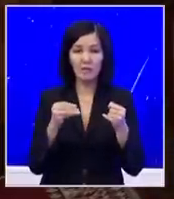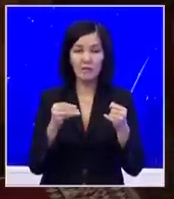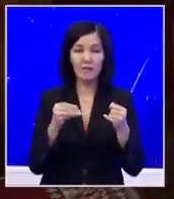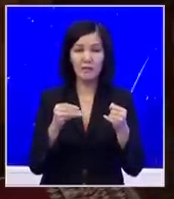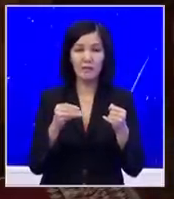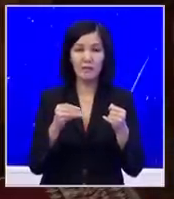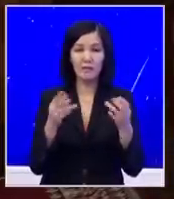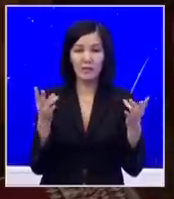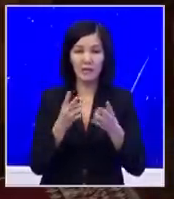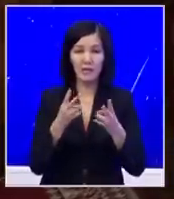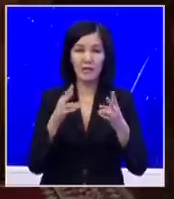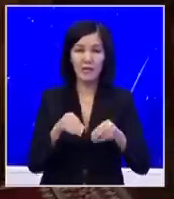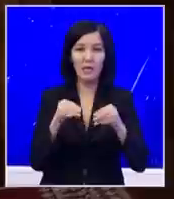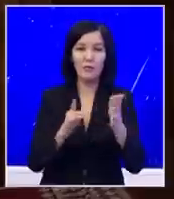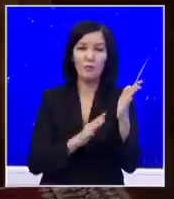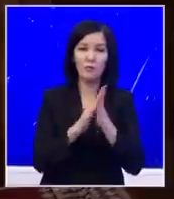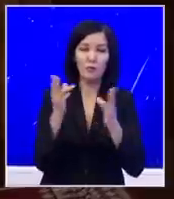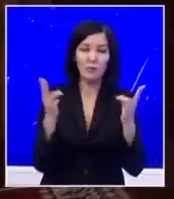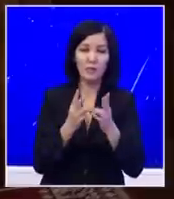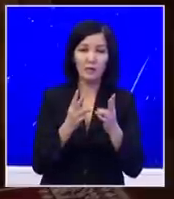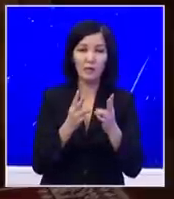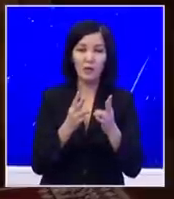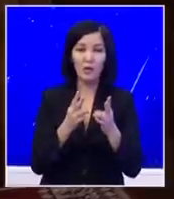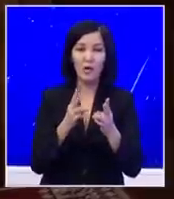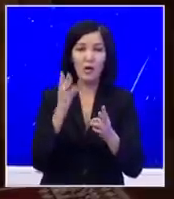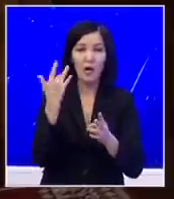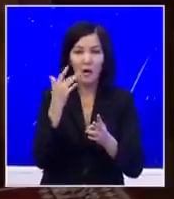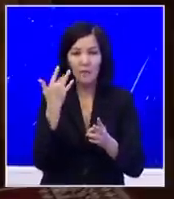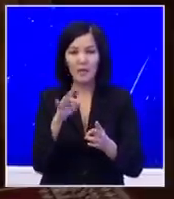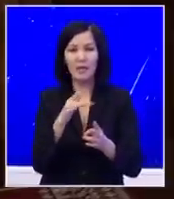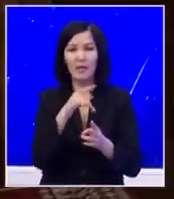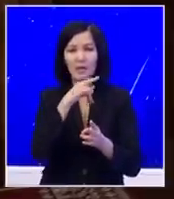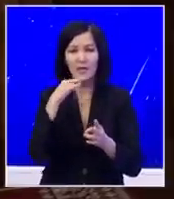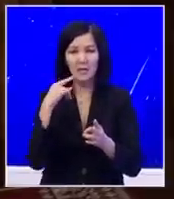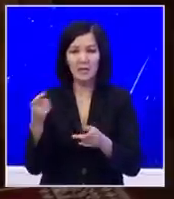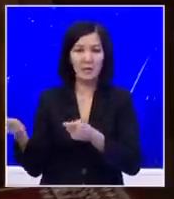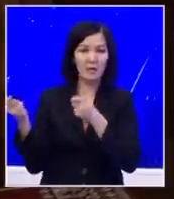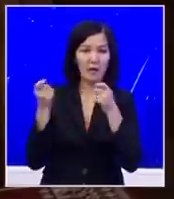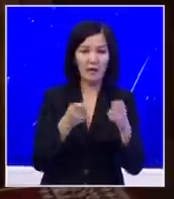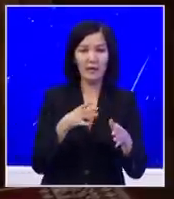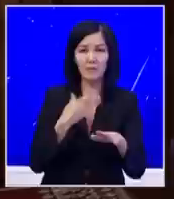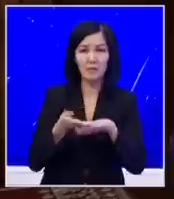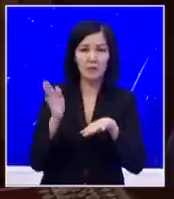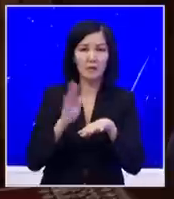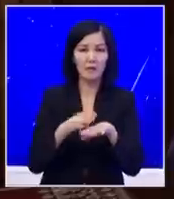Ресейден, Южный Америкадан әкелеміз, ол соя деген жем. Соларды